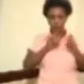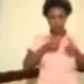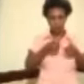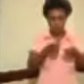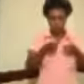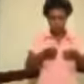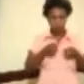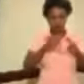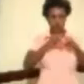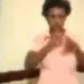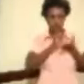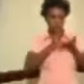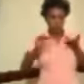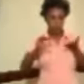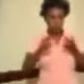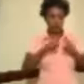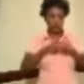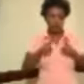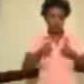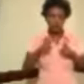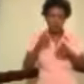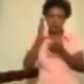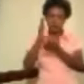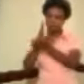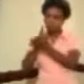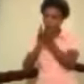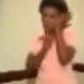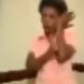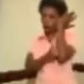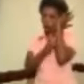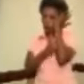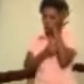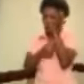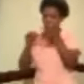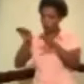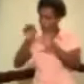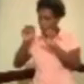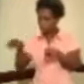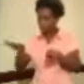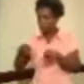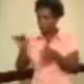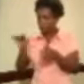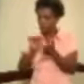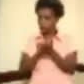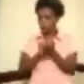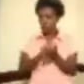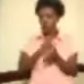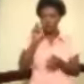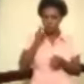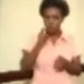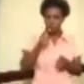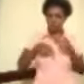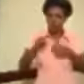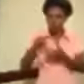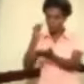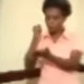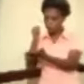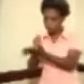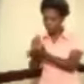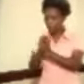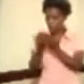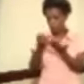technologie encore, que le passé, pas qu'on est, et l'ancienne génération. On pourra utiliser le système biométrique, côté que licence que me